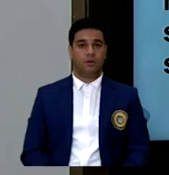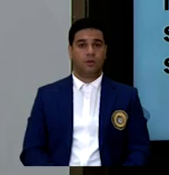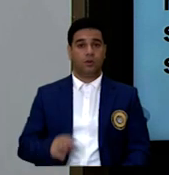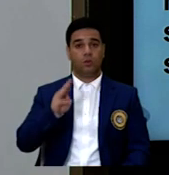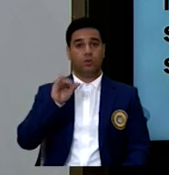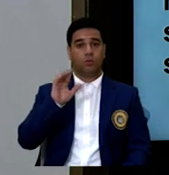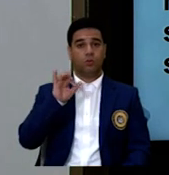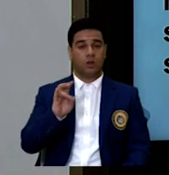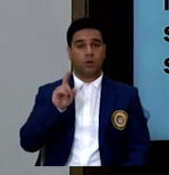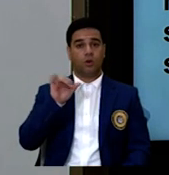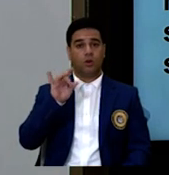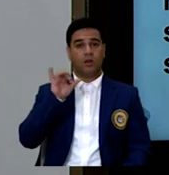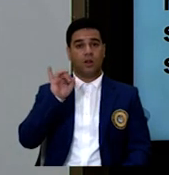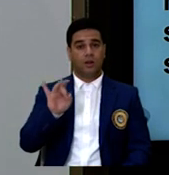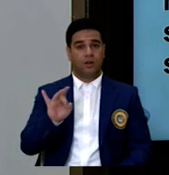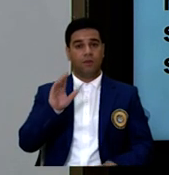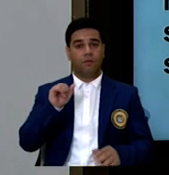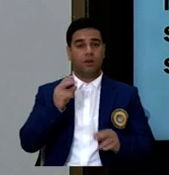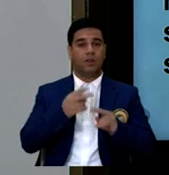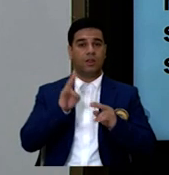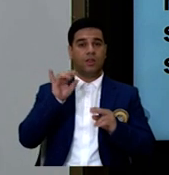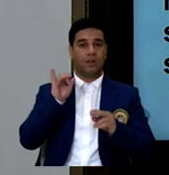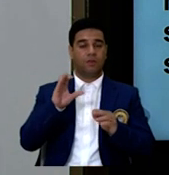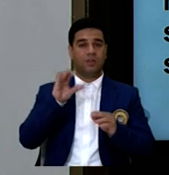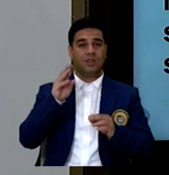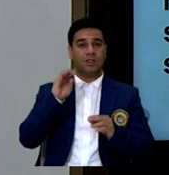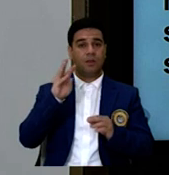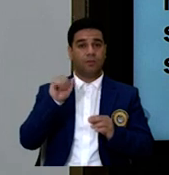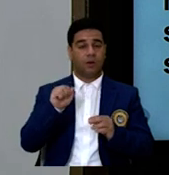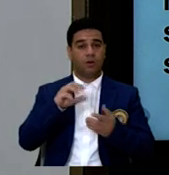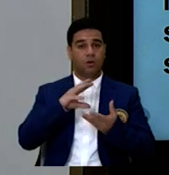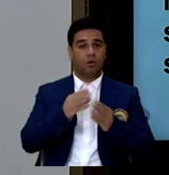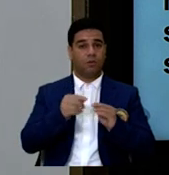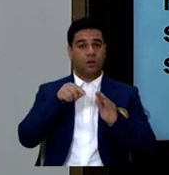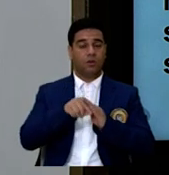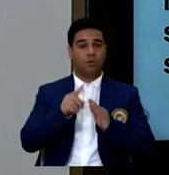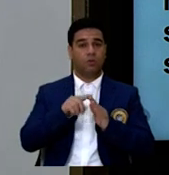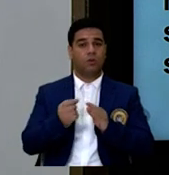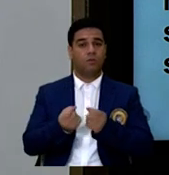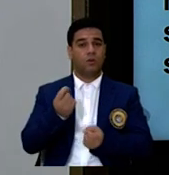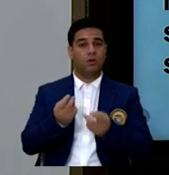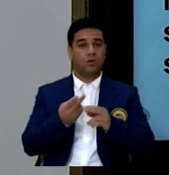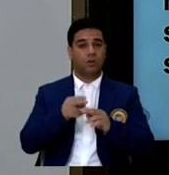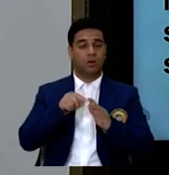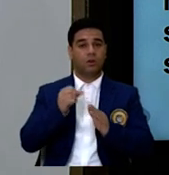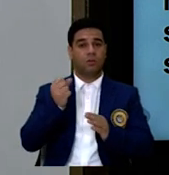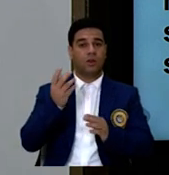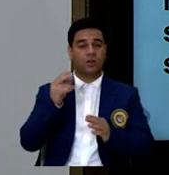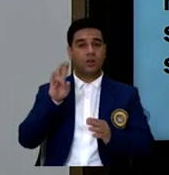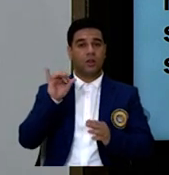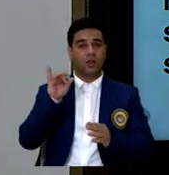Tuban xordalilarda nerv nayi markaziy nerv sistemasini, undan chiquvchi bir qancha